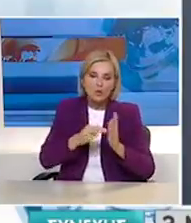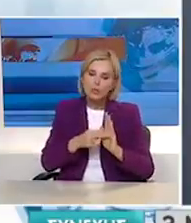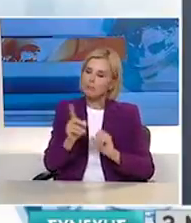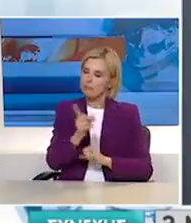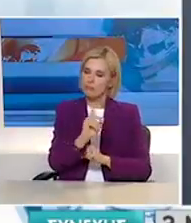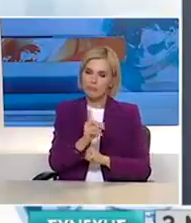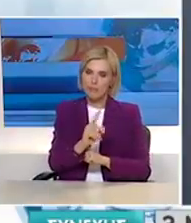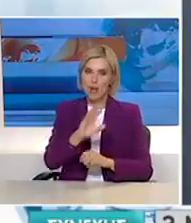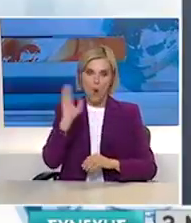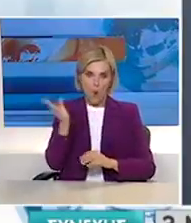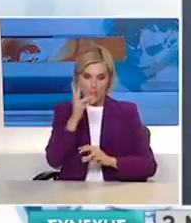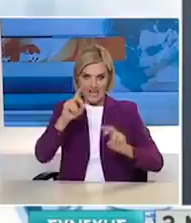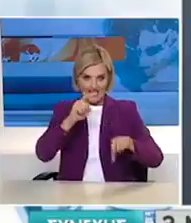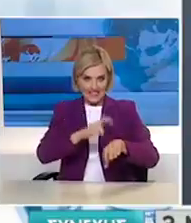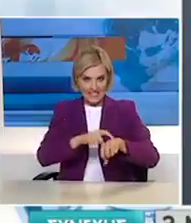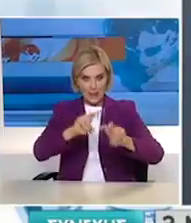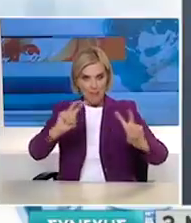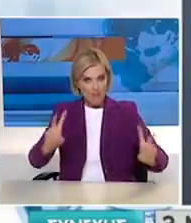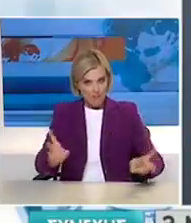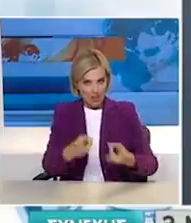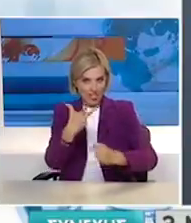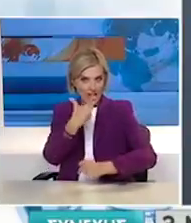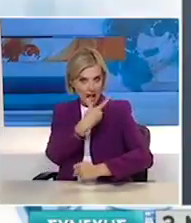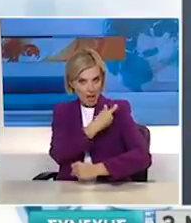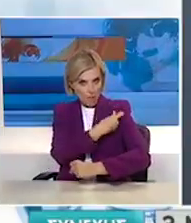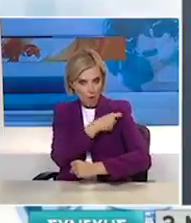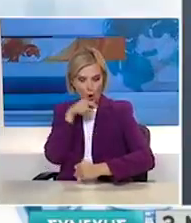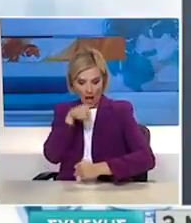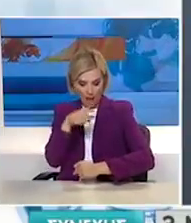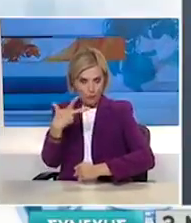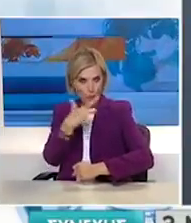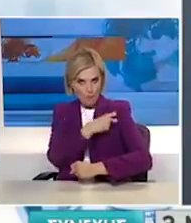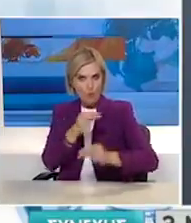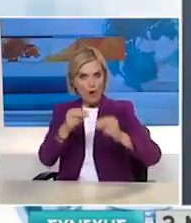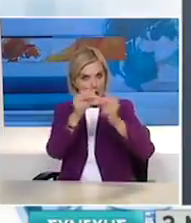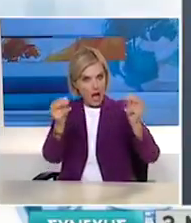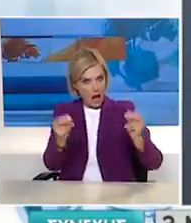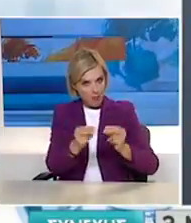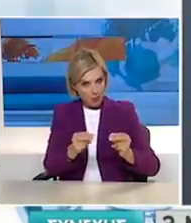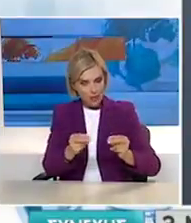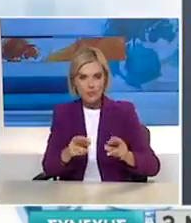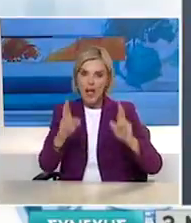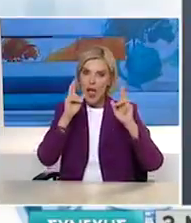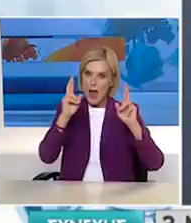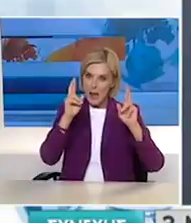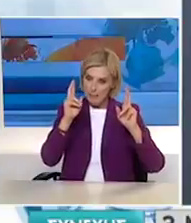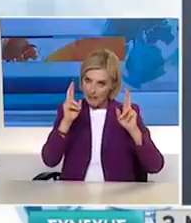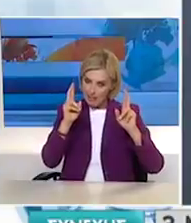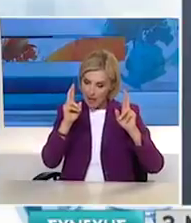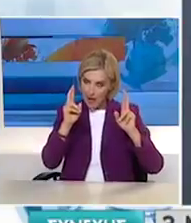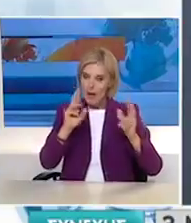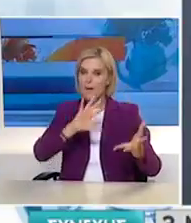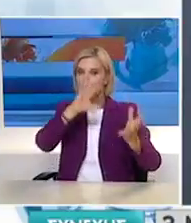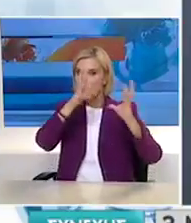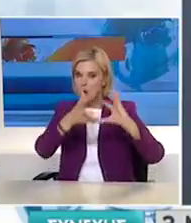προσοχή. Εάν φτιαχτεί ένα εμβόλιο και είναι αποτελεσματικό, θέλω να πιστεύω ότι η παγκόσμια κοινότητα, με προεξάρχοντα τον Παγκόσμιο Οργανισμό Υγείας, θα φροντίσει να